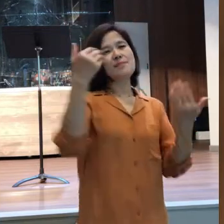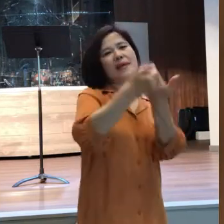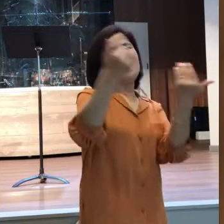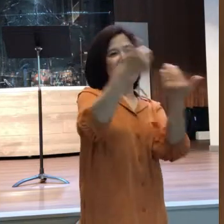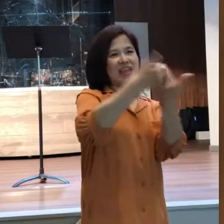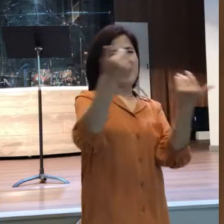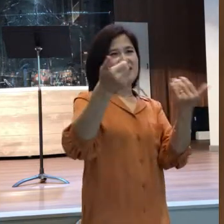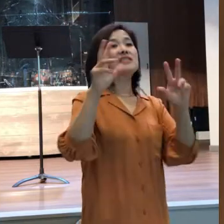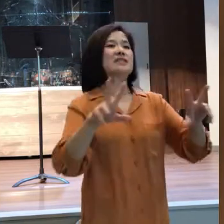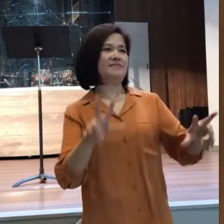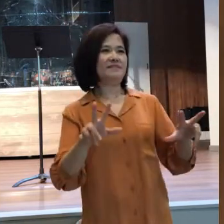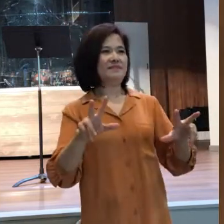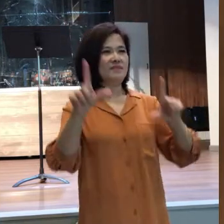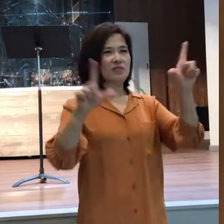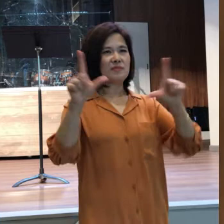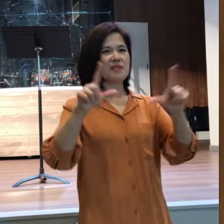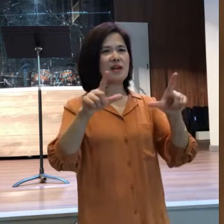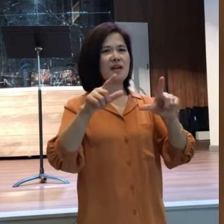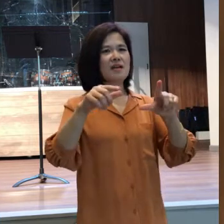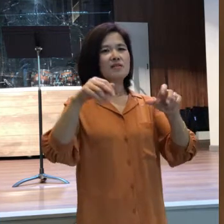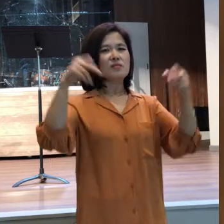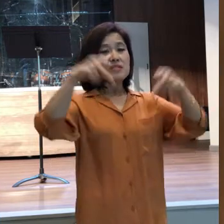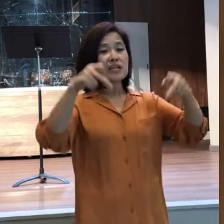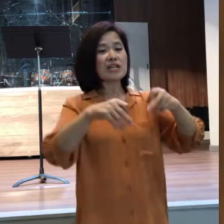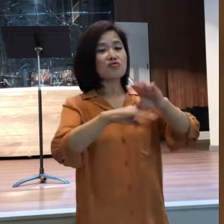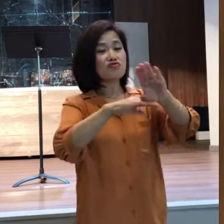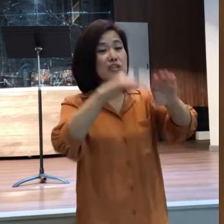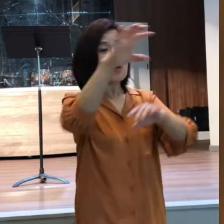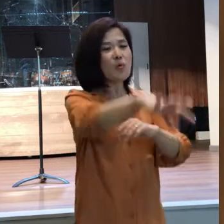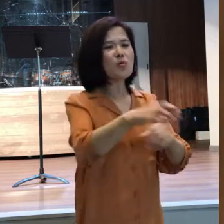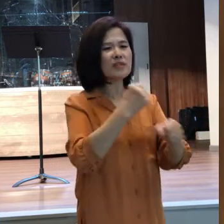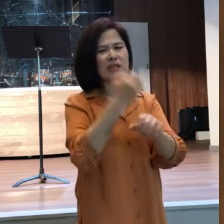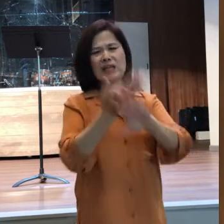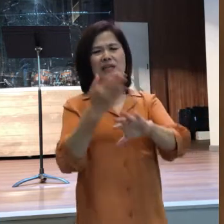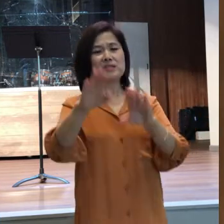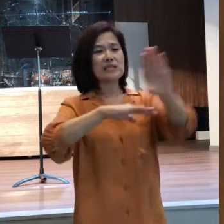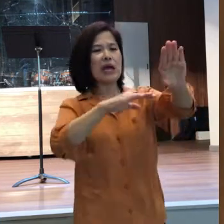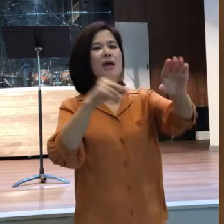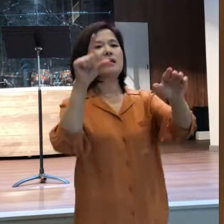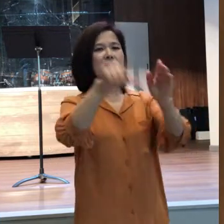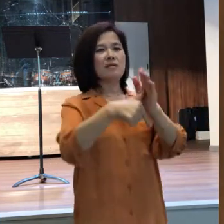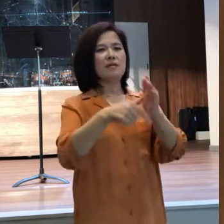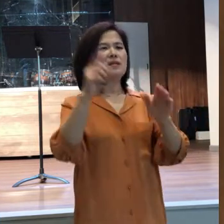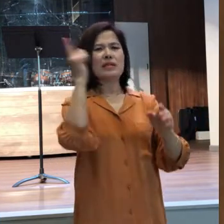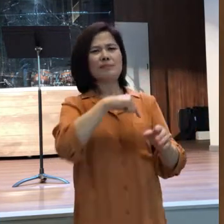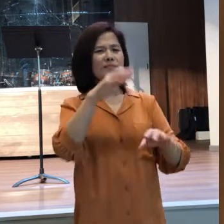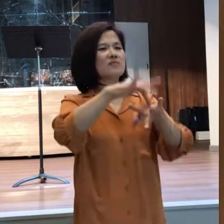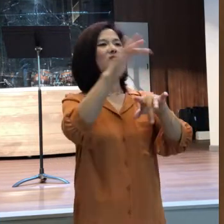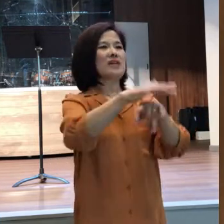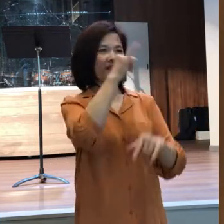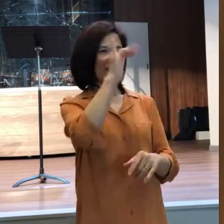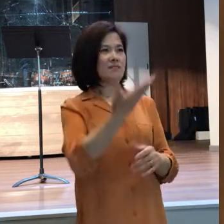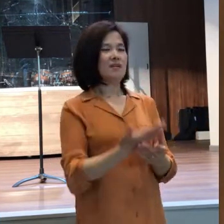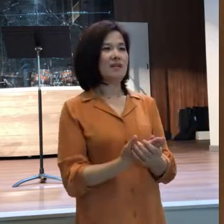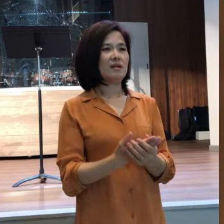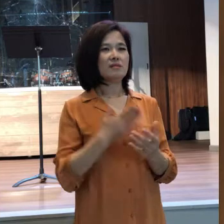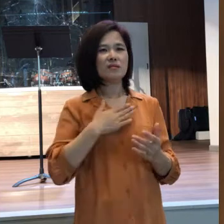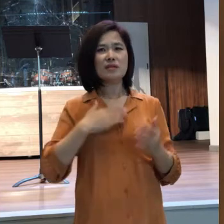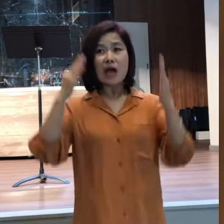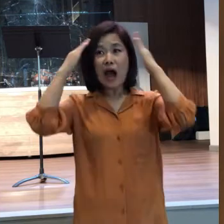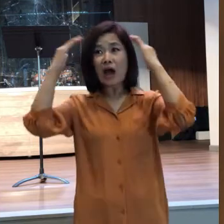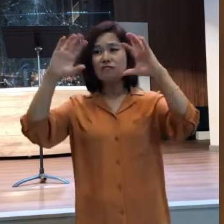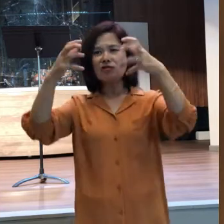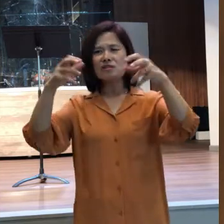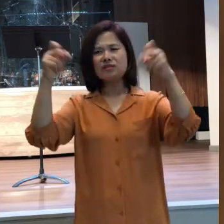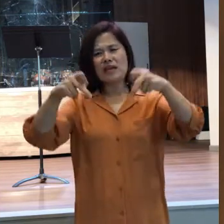모습. 장애인 주차 공간에 버젓이 차를 대는 악습은 계속되고 있습니다. 저는